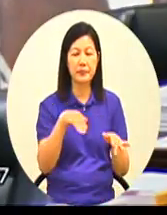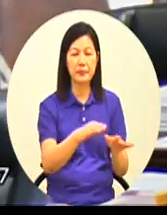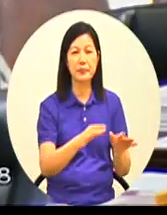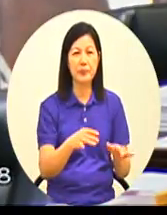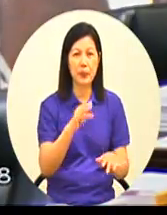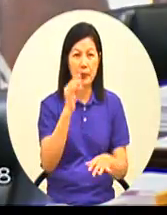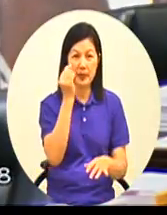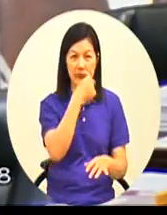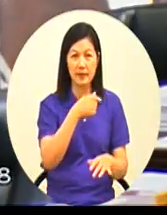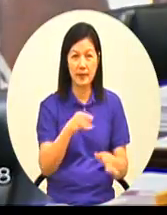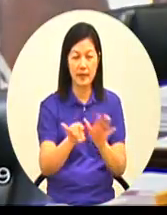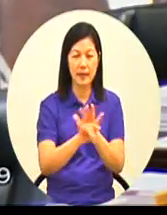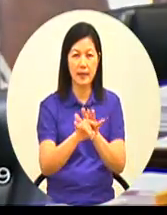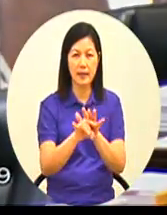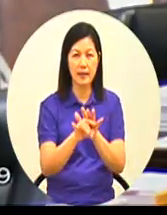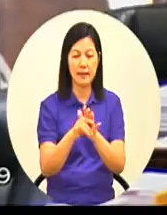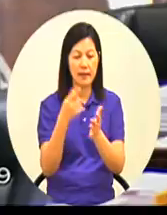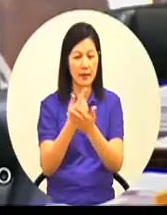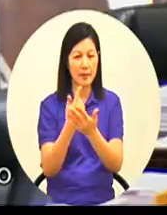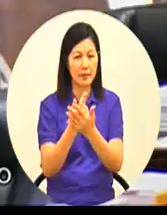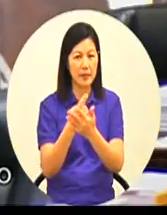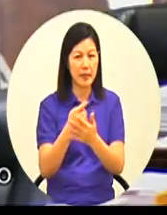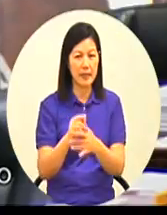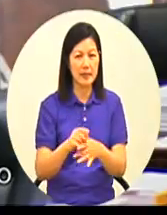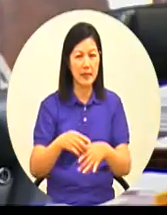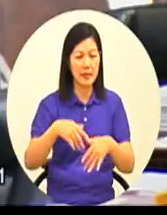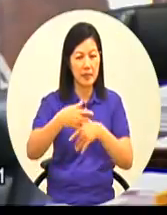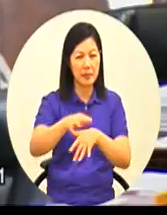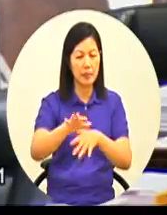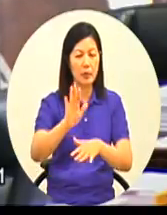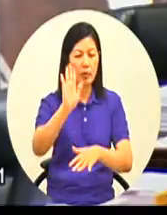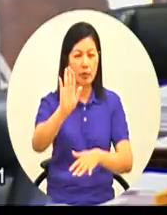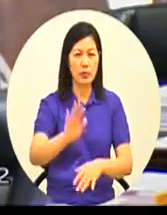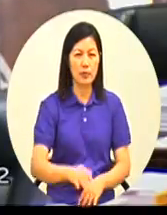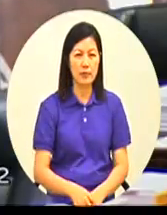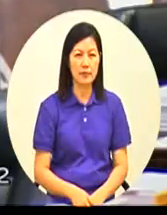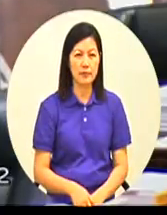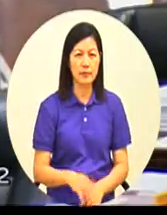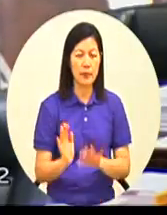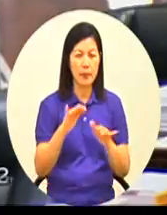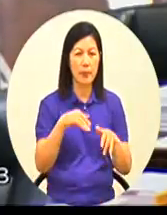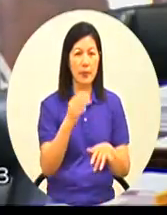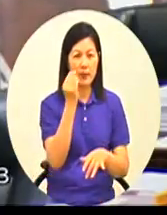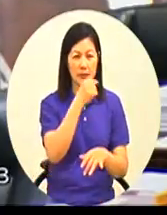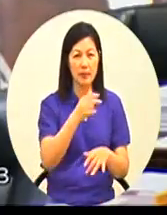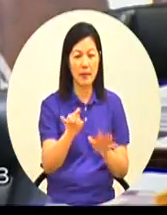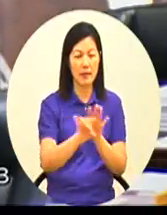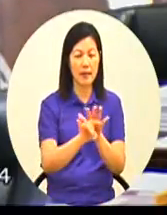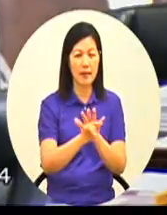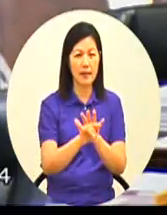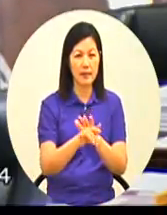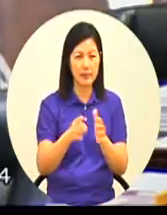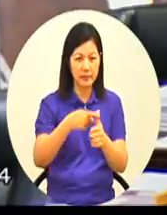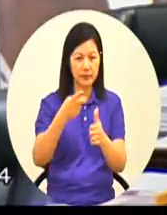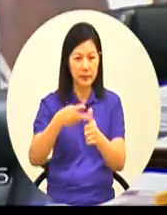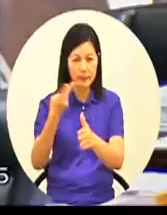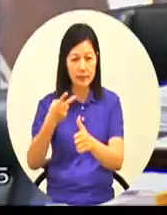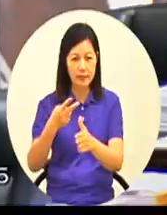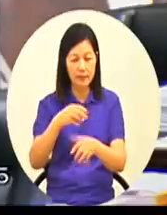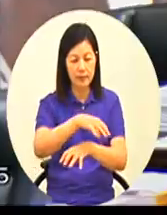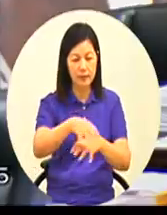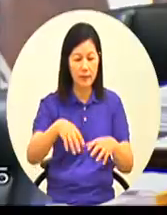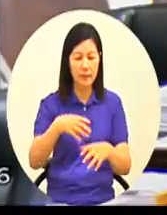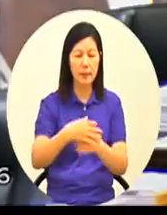参加所谓的游行啊。我讲的波特兰是全美第一名、第二名的环保城市。我们市政府去